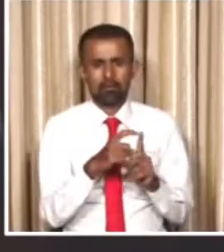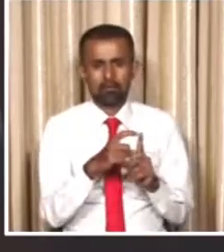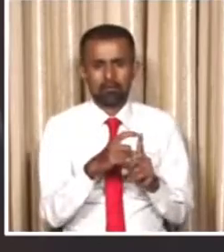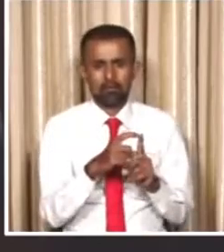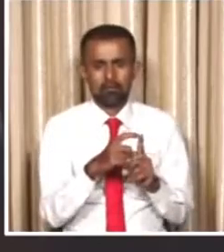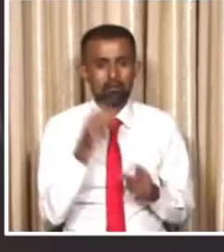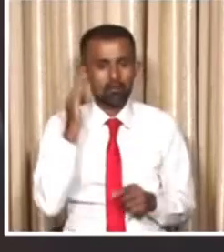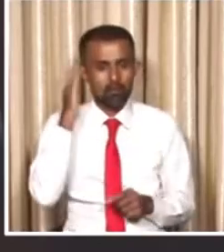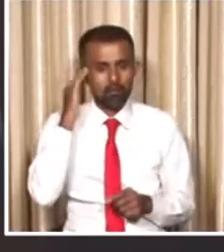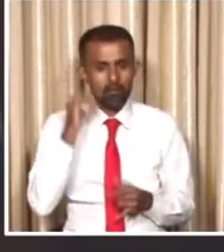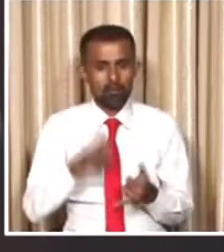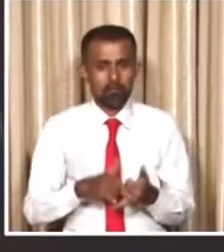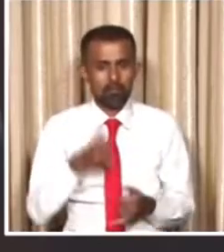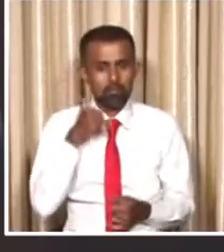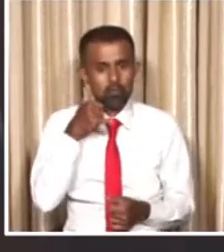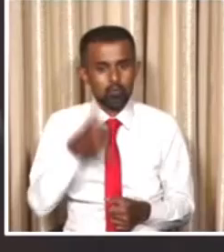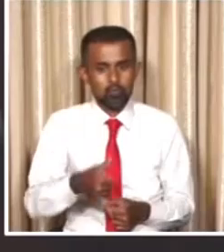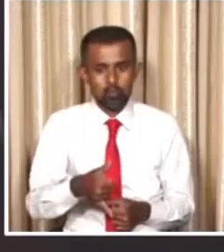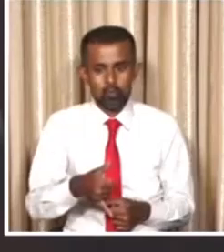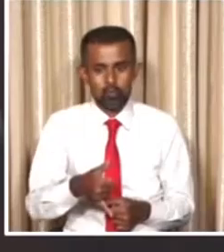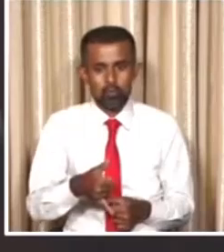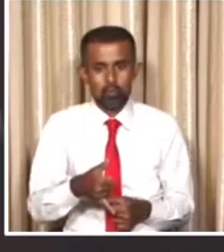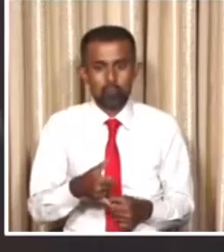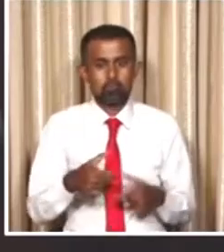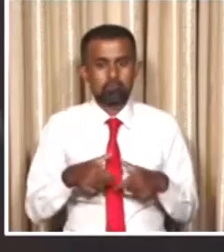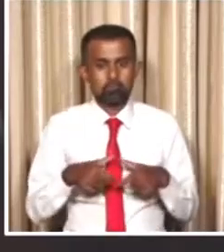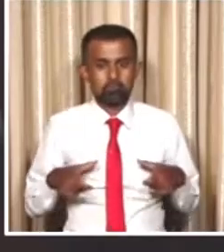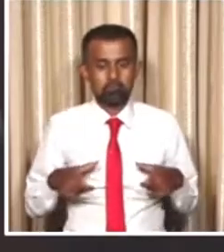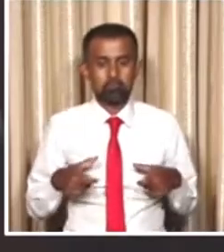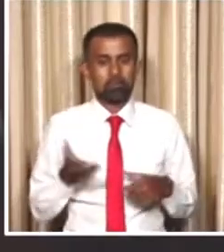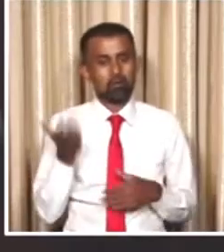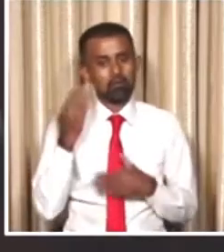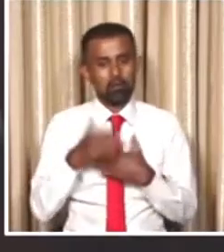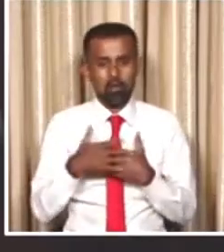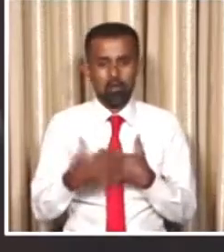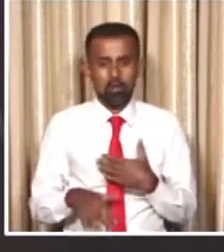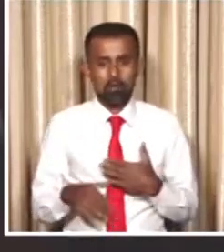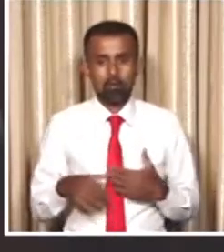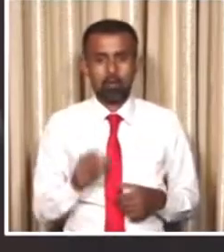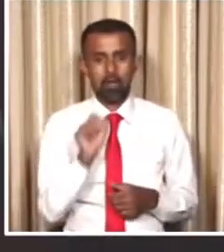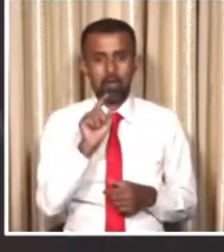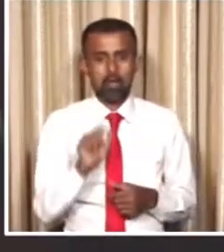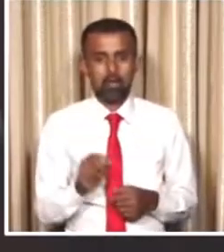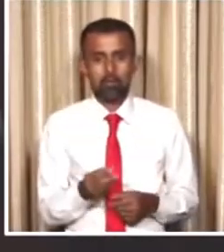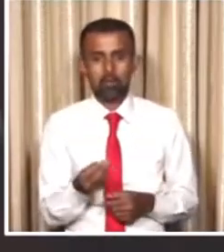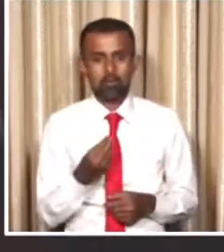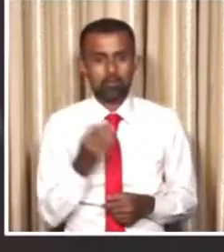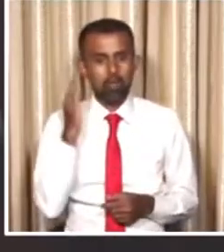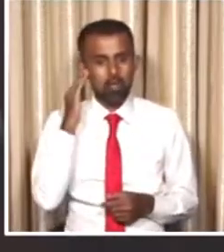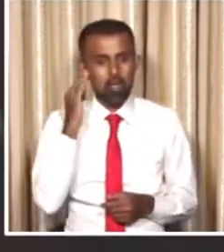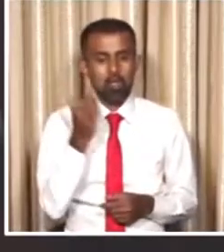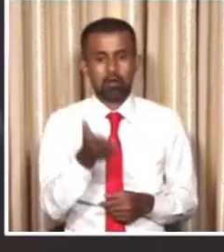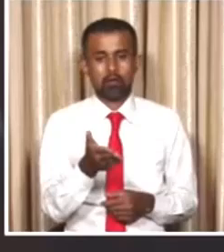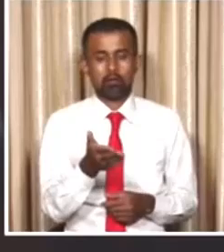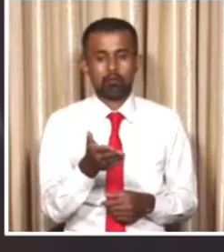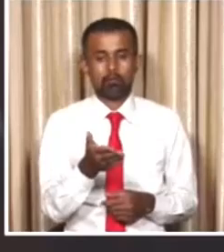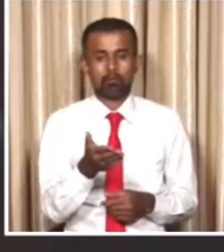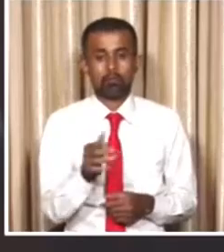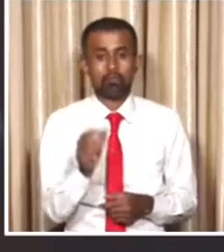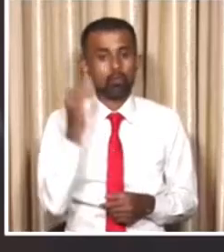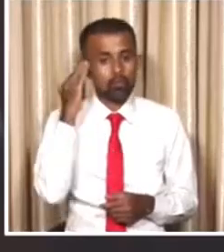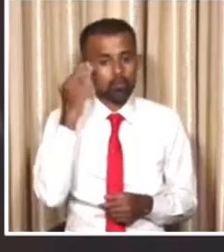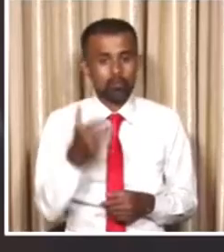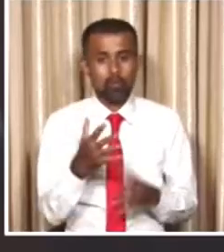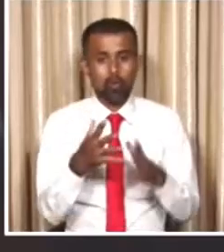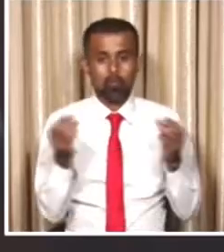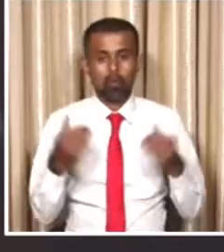හාමිනේ මේ සමග ජන බලවේගයේ ලොකු තනතුරක් ඉසුළු අය අපිට නාම යෝජනා දුන්නේ එතුමිය. ඒ නිසා එතුමිය අහෝසි